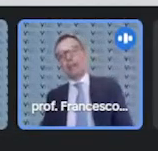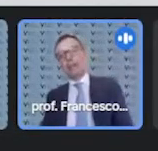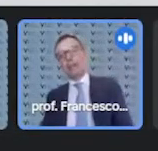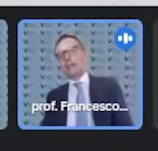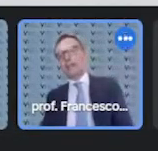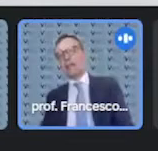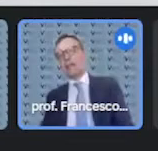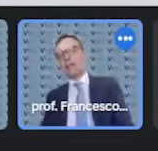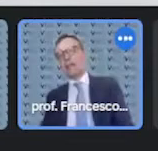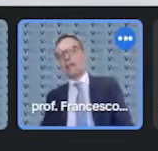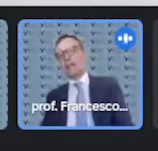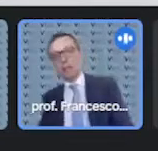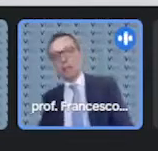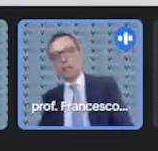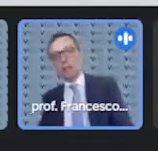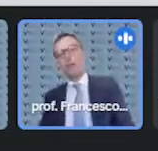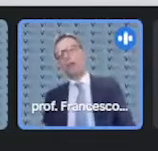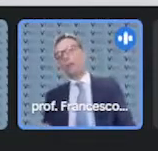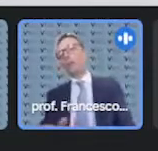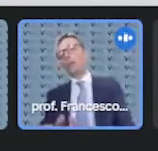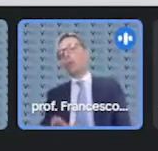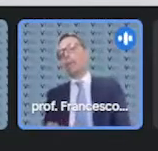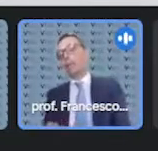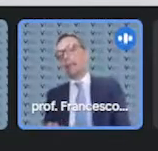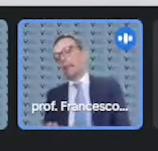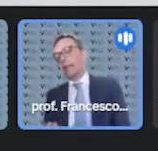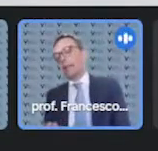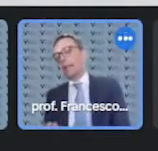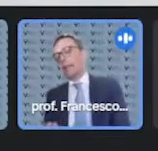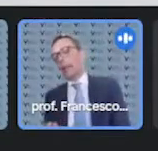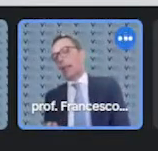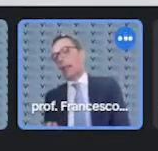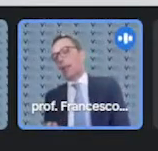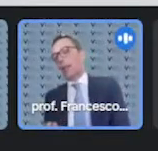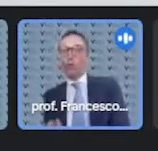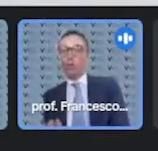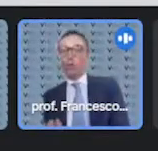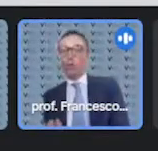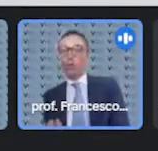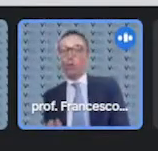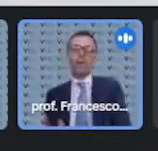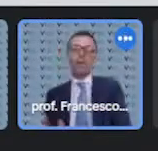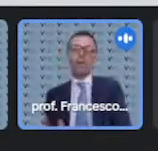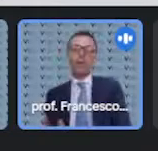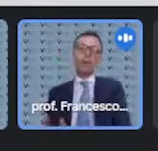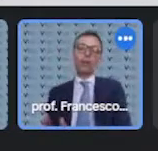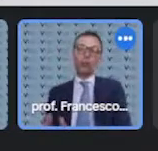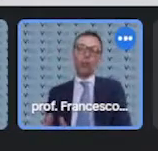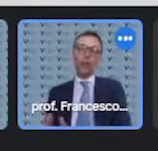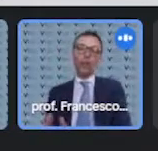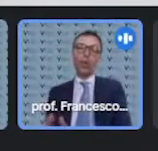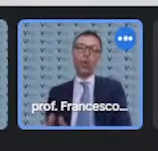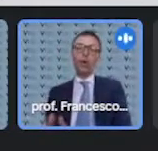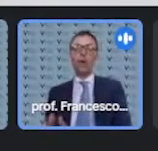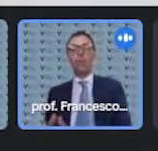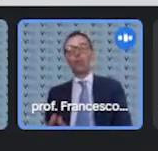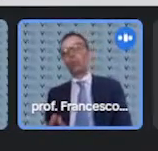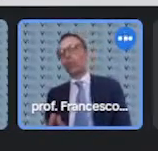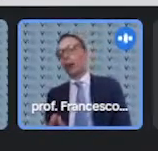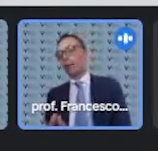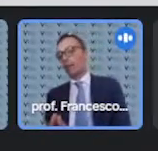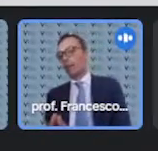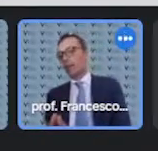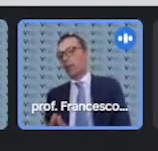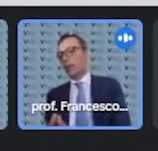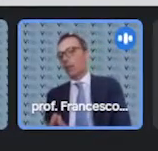perché normalmente tutte quante le carriere accademiche partono dalla frequenza del dottorato. Per tutti